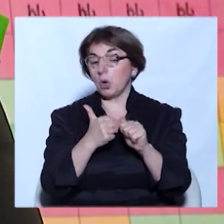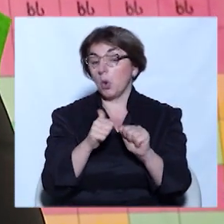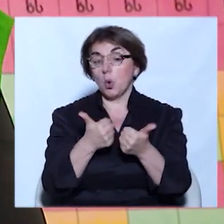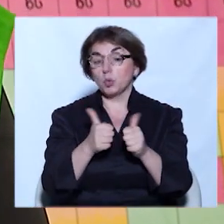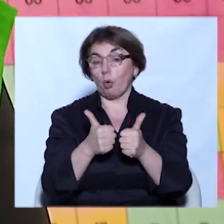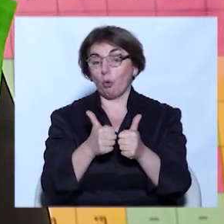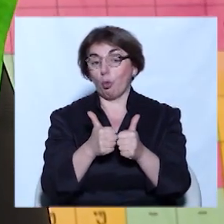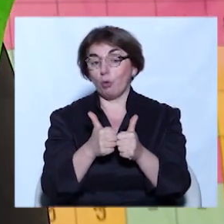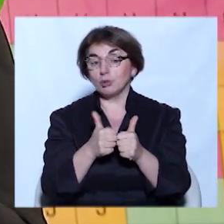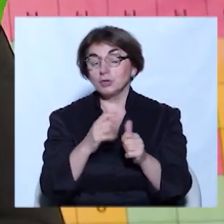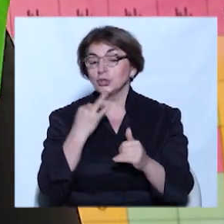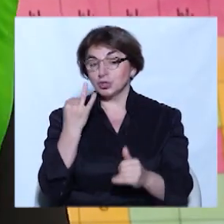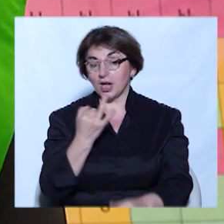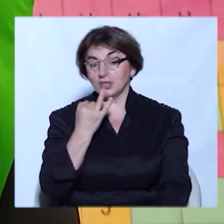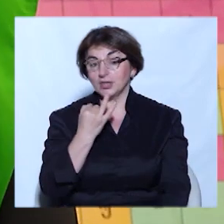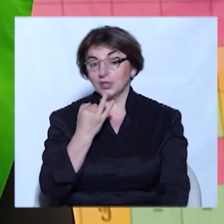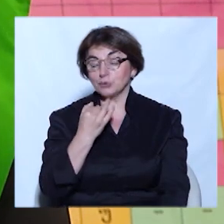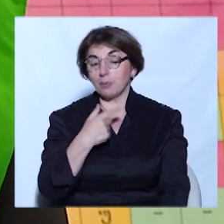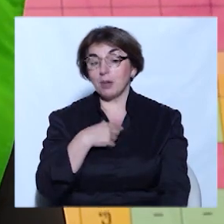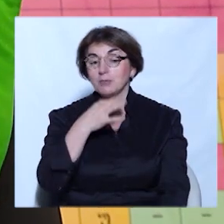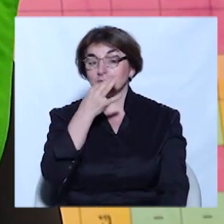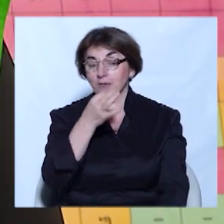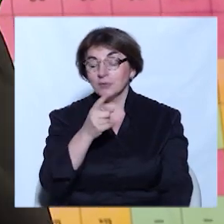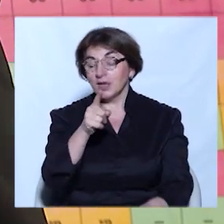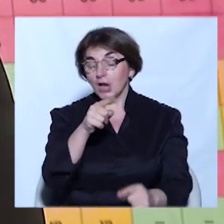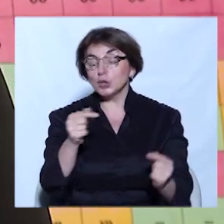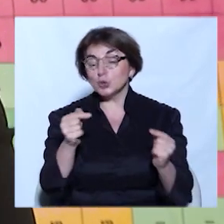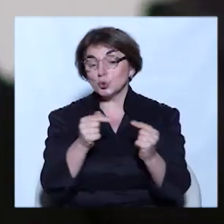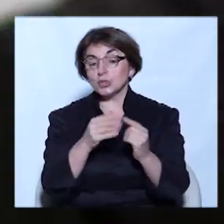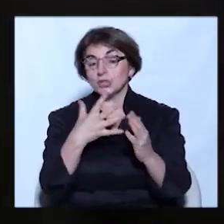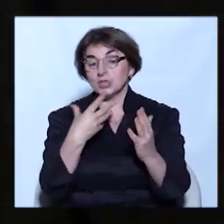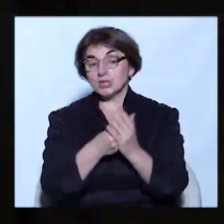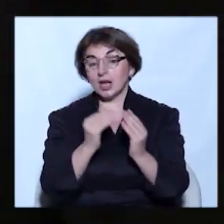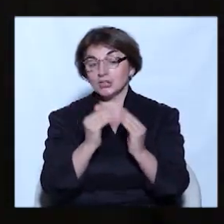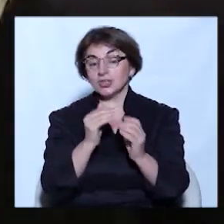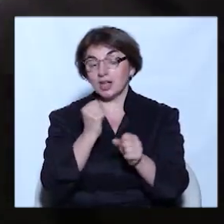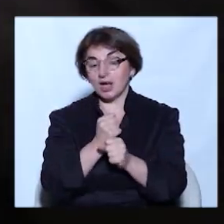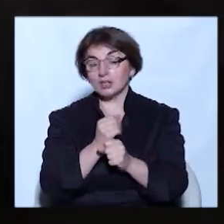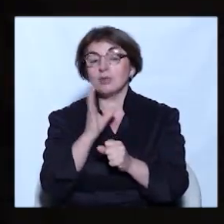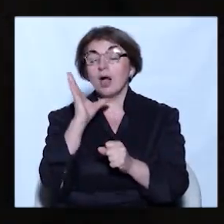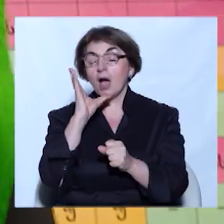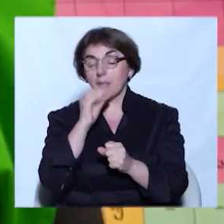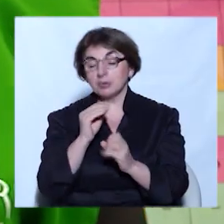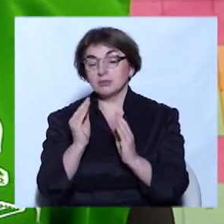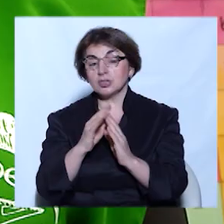პროცესს, საინტერესოა და მე მინდა, რომ შენ სახშიც დაამზადო, იმიტომ რომ ექსპერიმენტი აბსოლუტურად უსაფრთხოა.